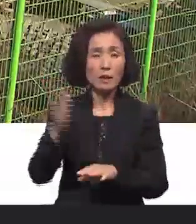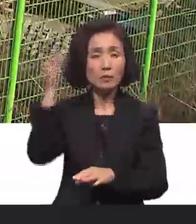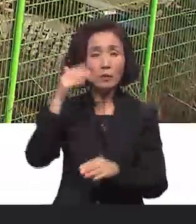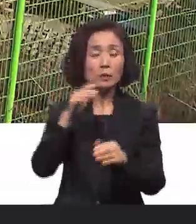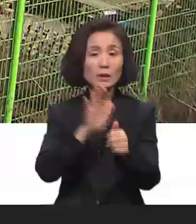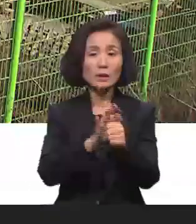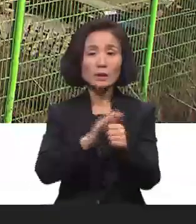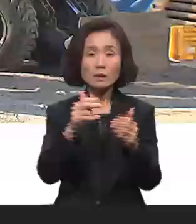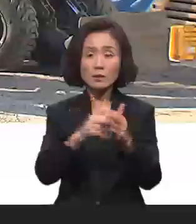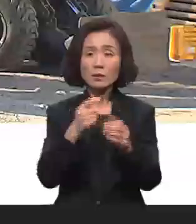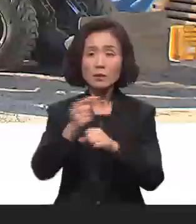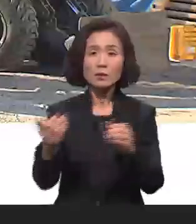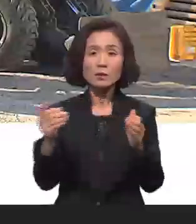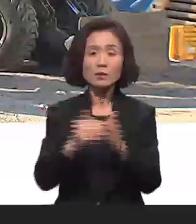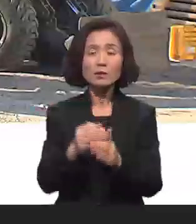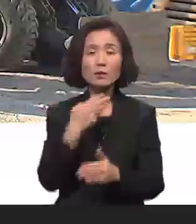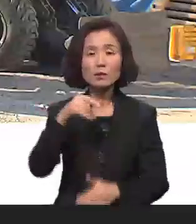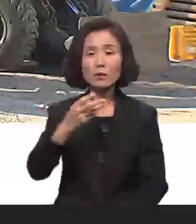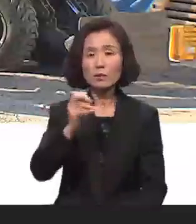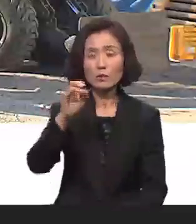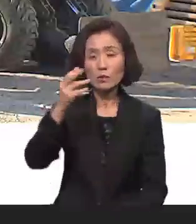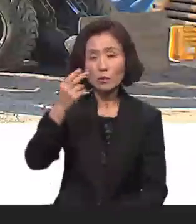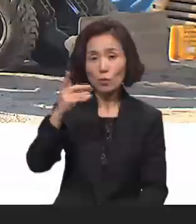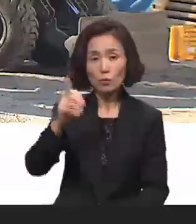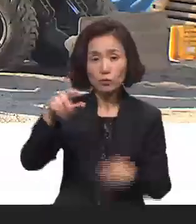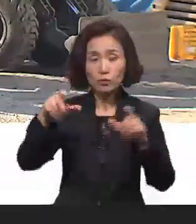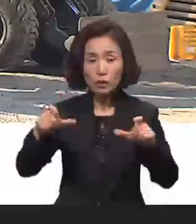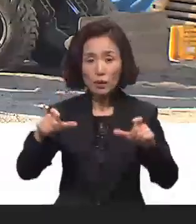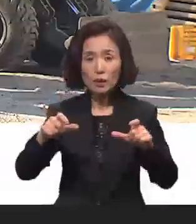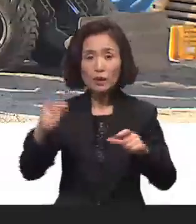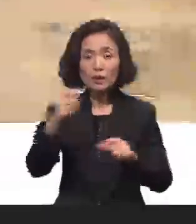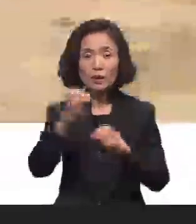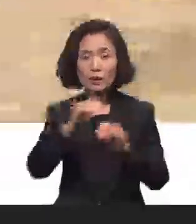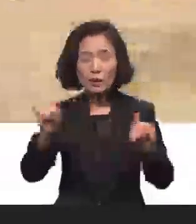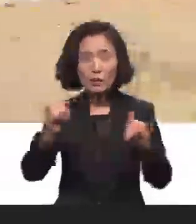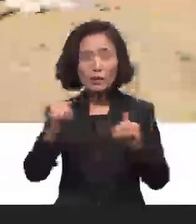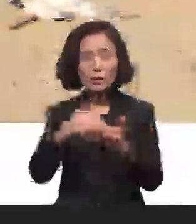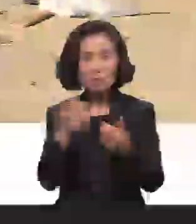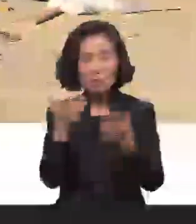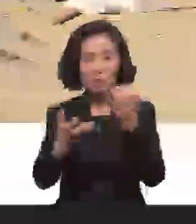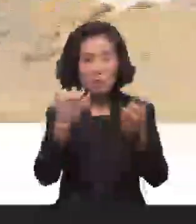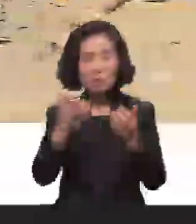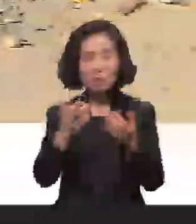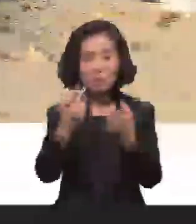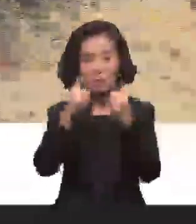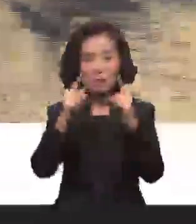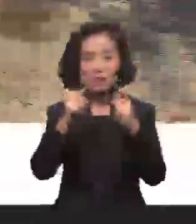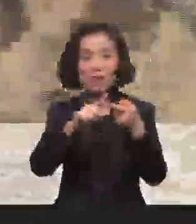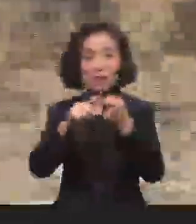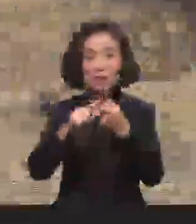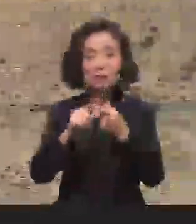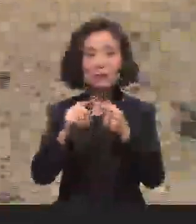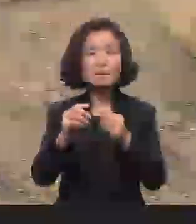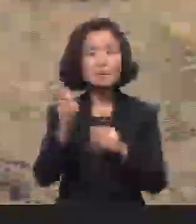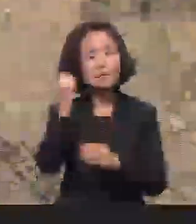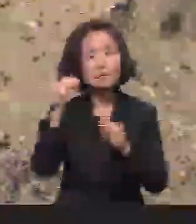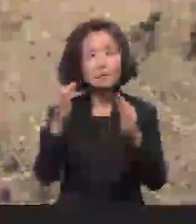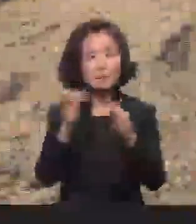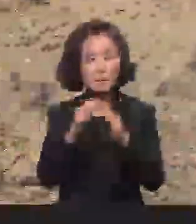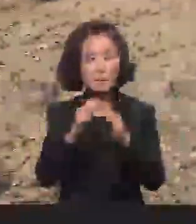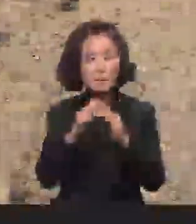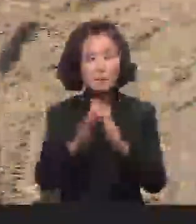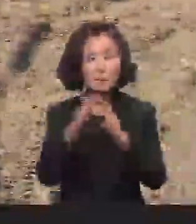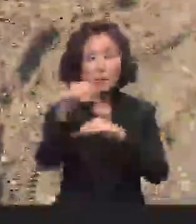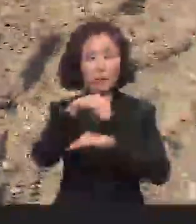한국장학재단도 내년까지 서울 송동구에 1,000명 규모의 대학생 연합기숙사를 지으려 했지만 주민들의 반대로 아직 첫 삽도 뜨지